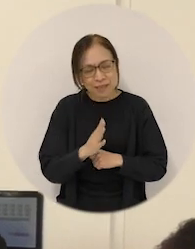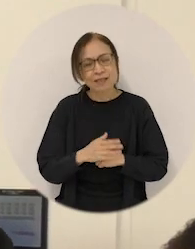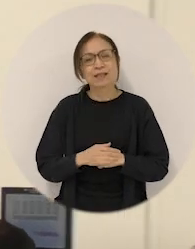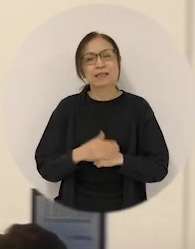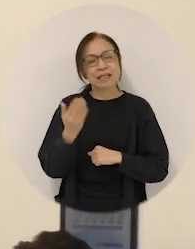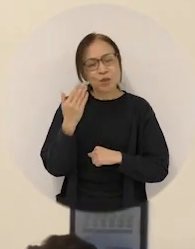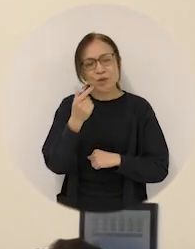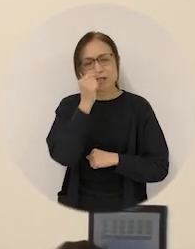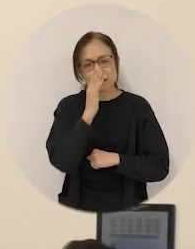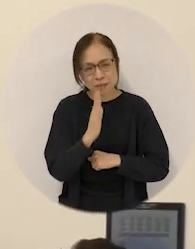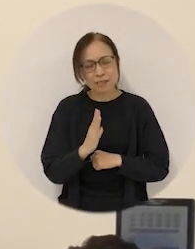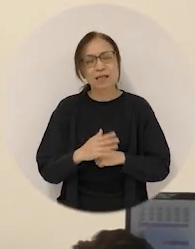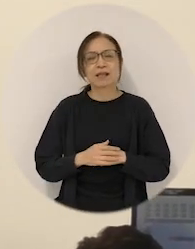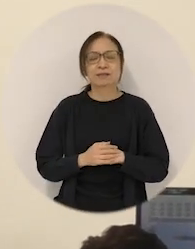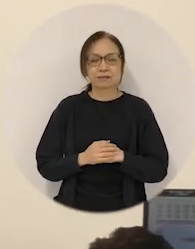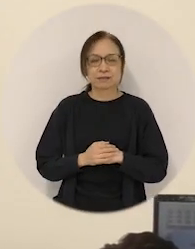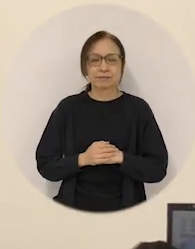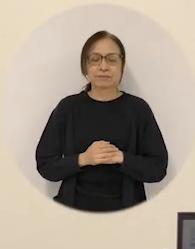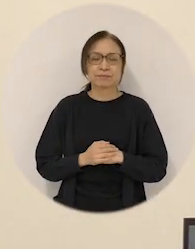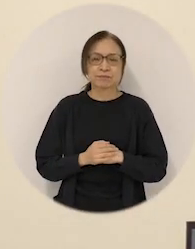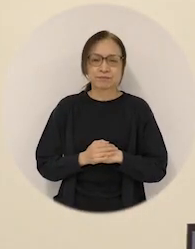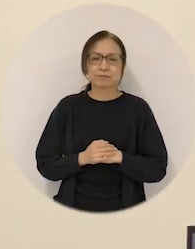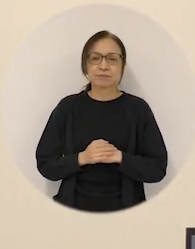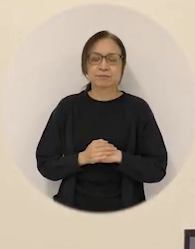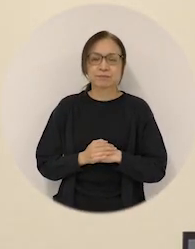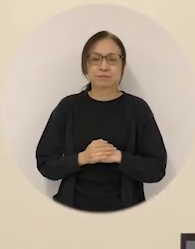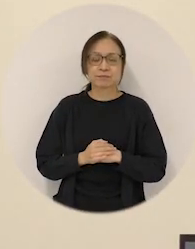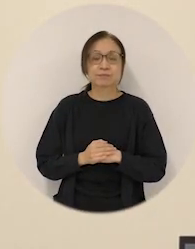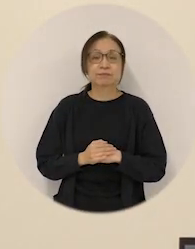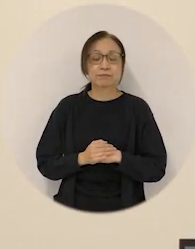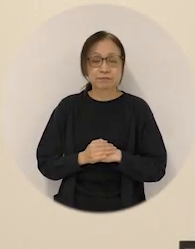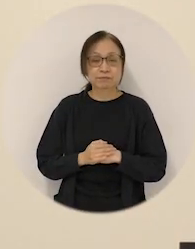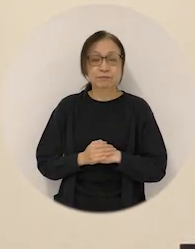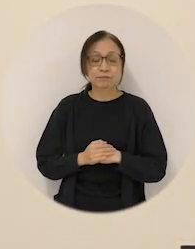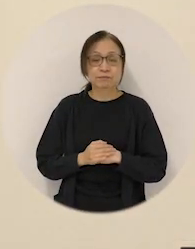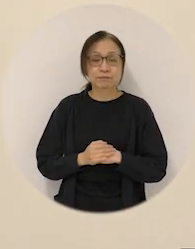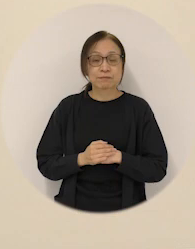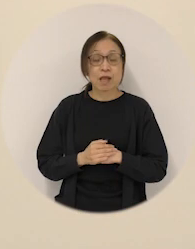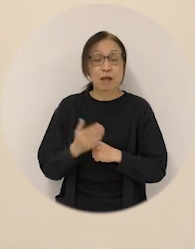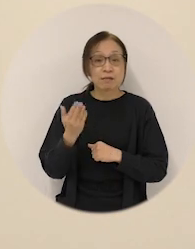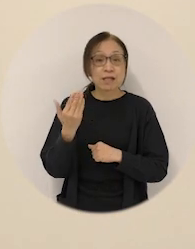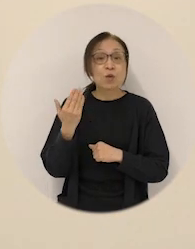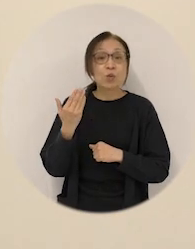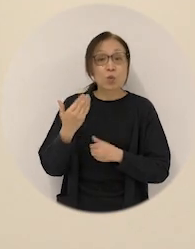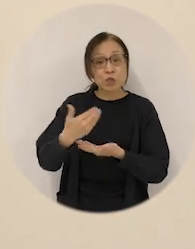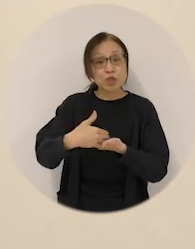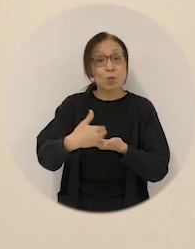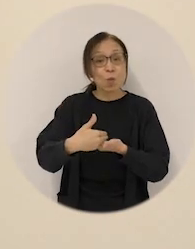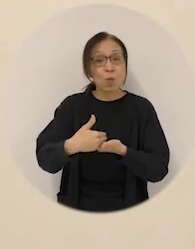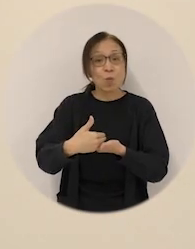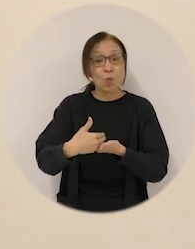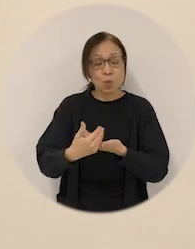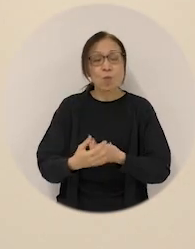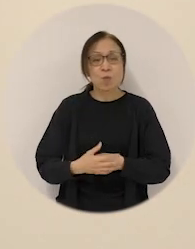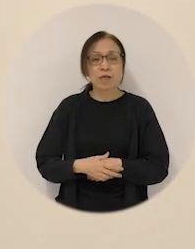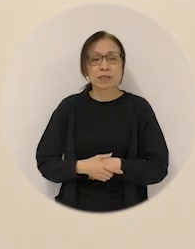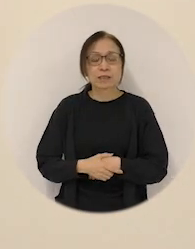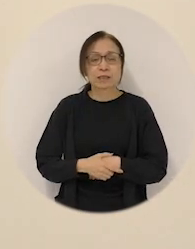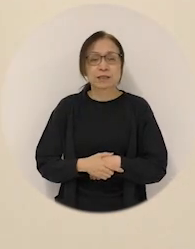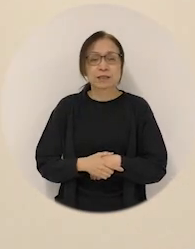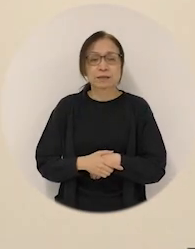ど失礼いたしました。市民共同推進部長の須田ですが、先ほどの7420万の体育施設改修事業でございますけれ